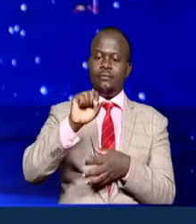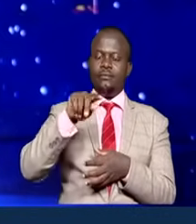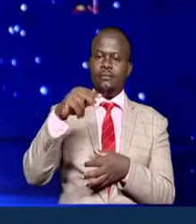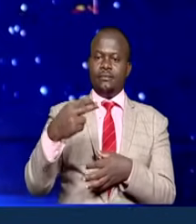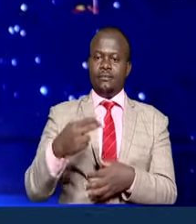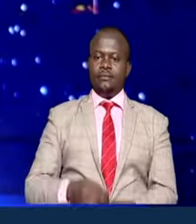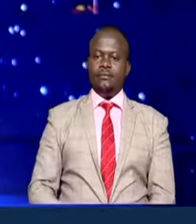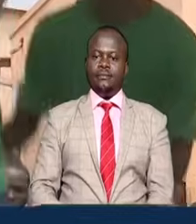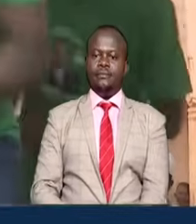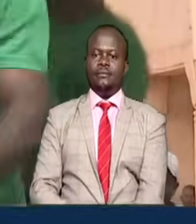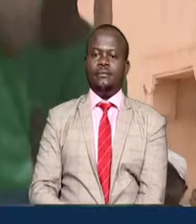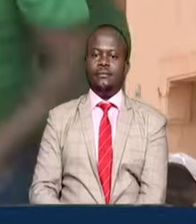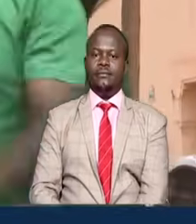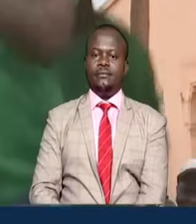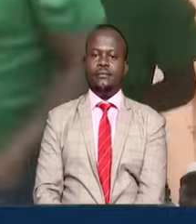Mushimire.